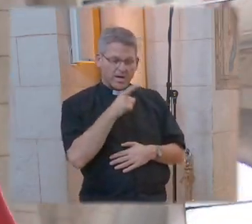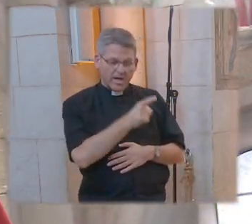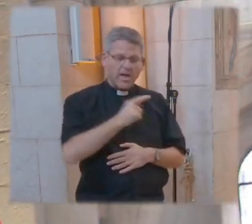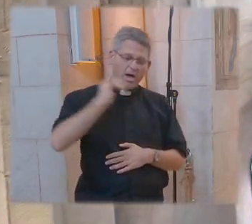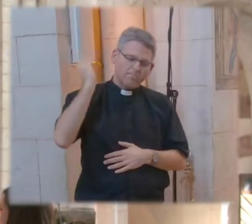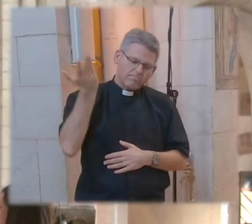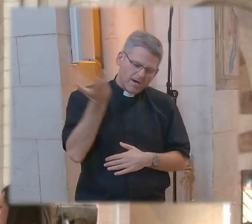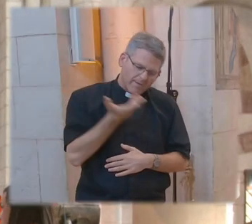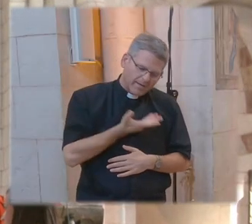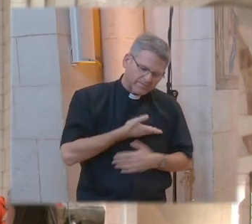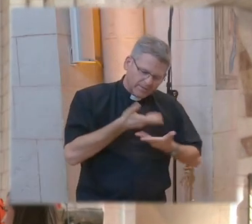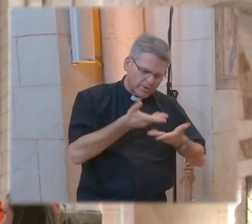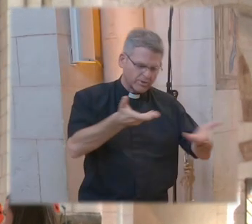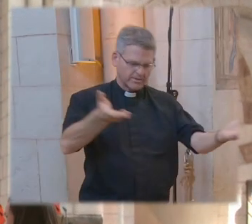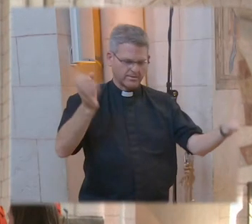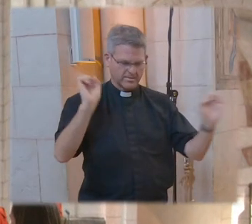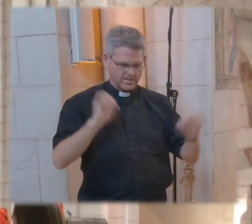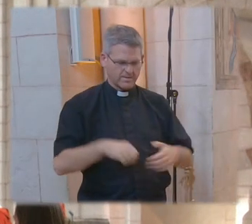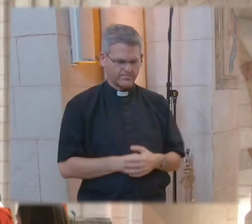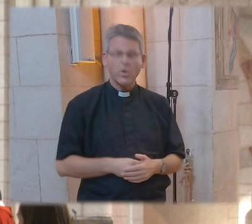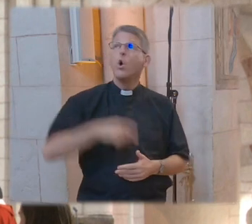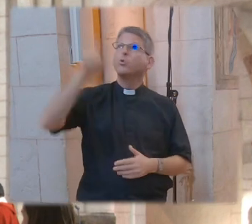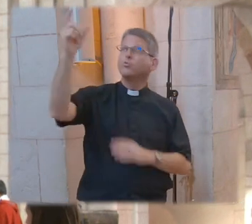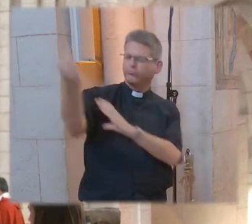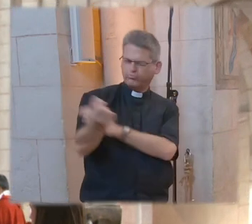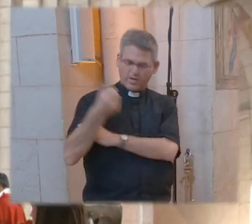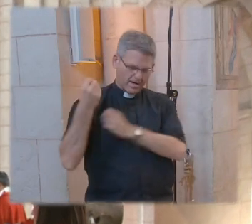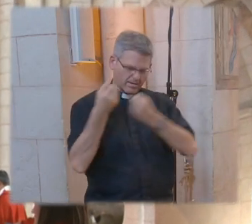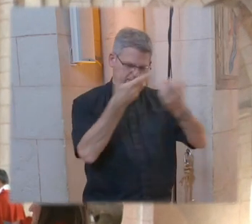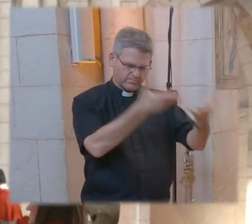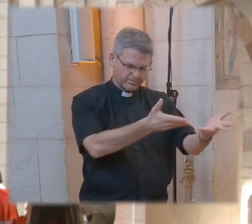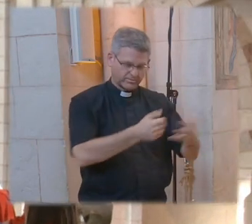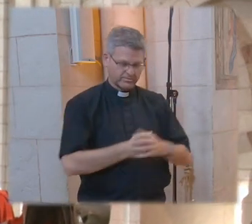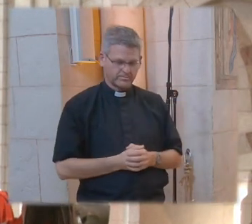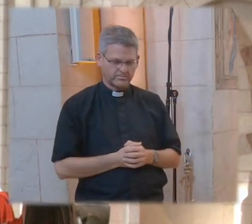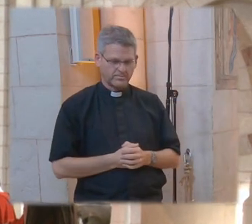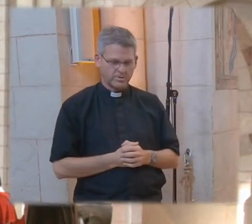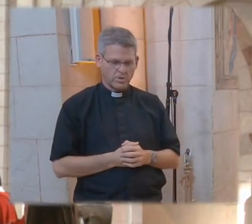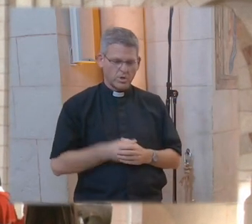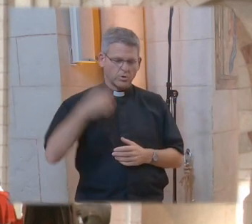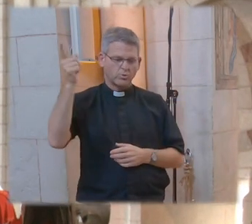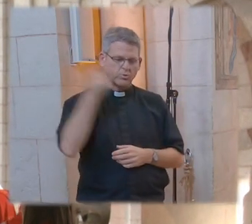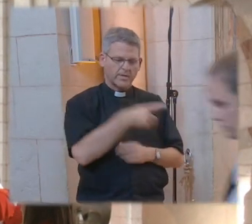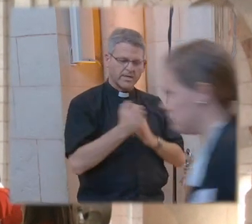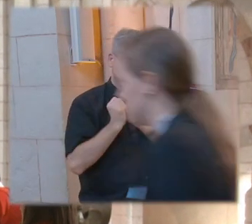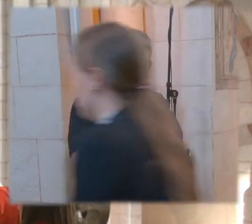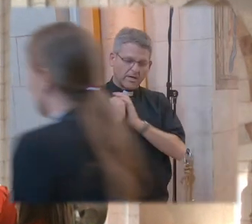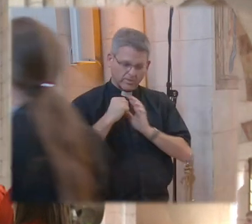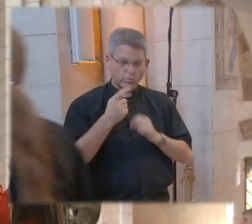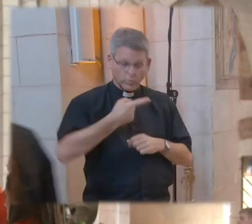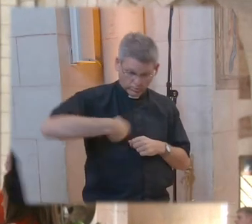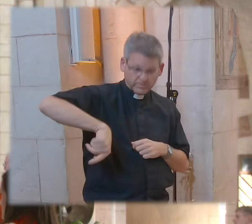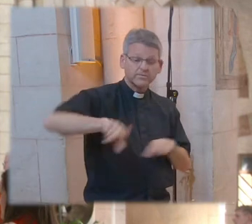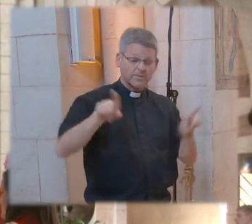Und wie der Vizepostulator gesagt hatte, durch den Glücksfall, dass der Leichnam